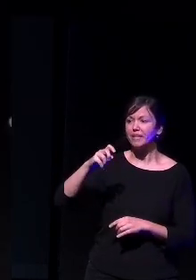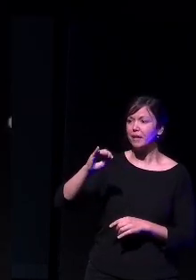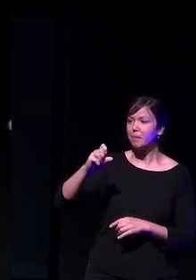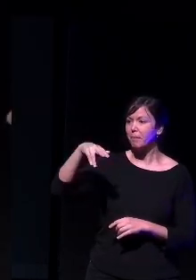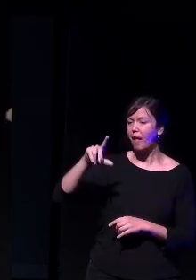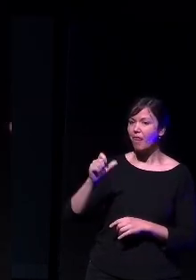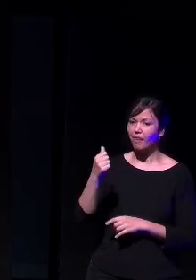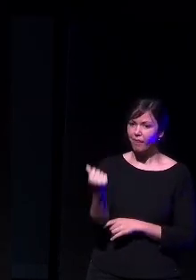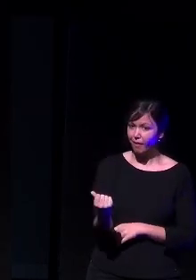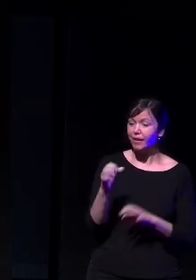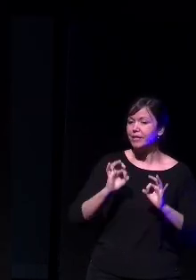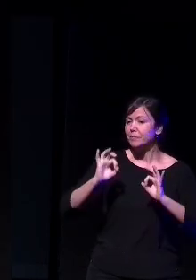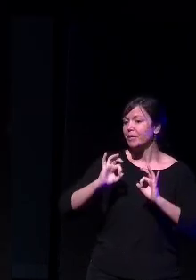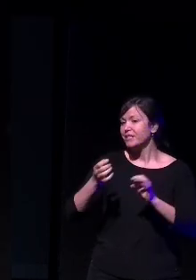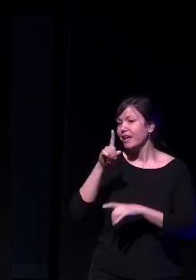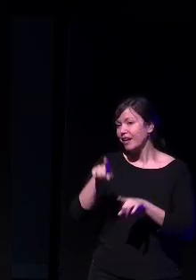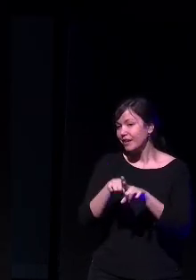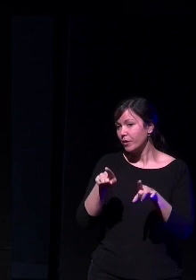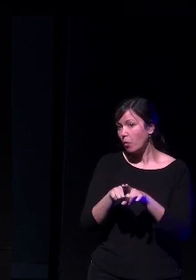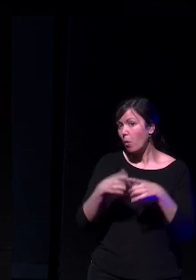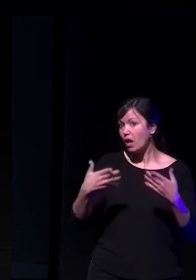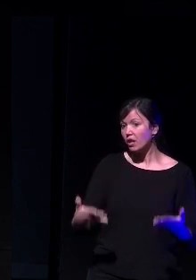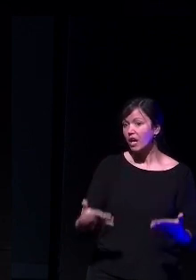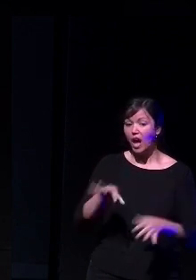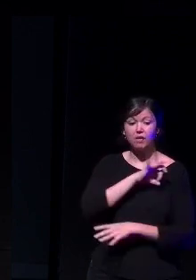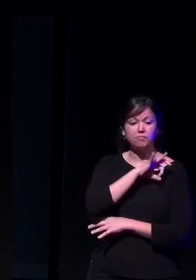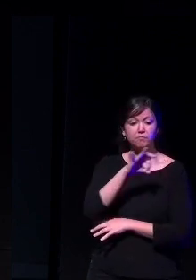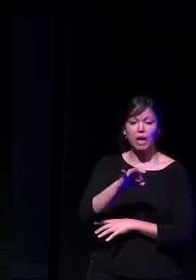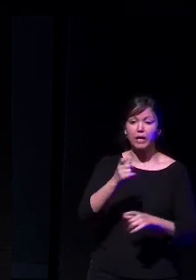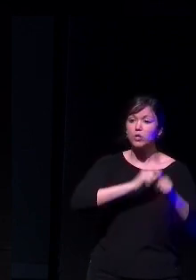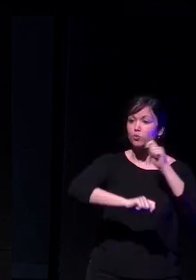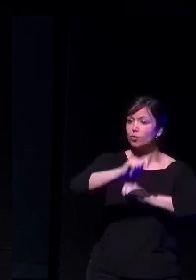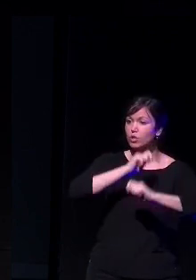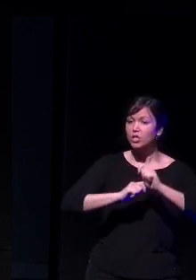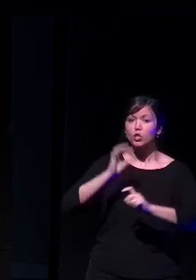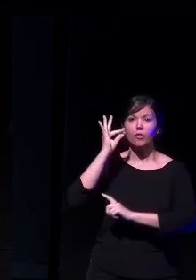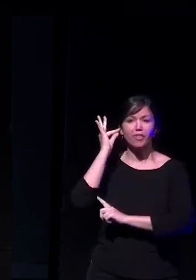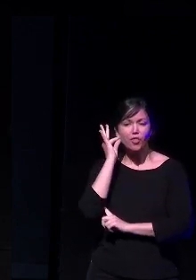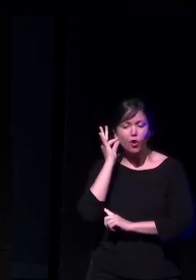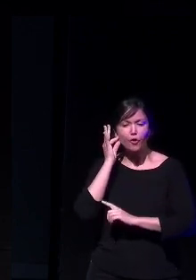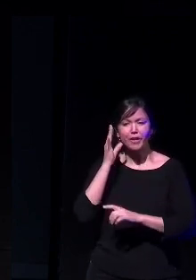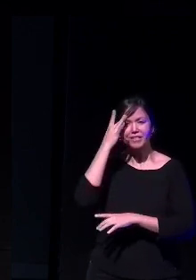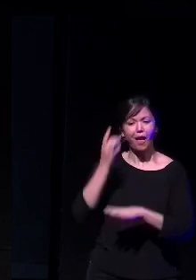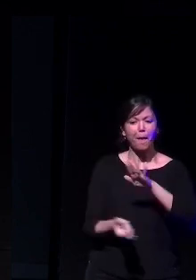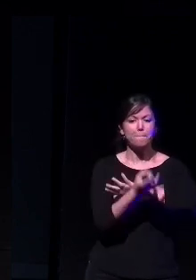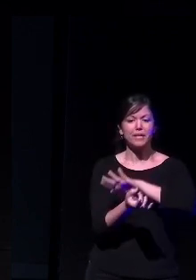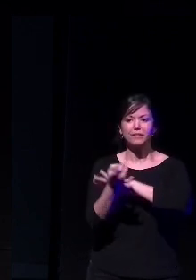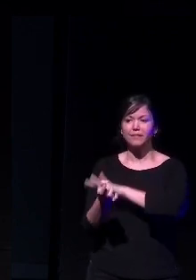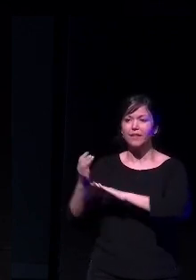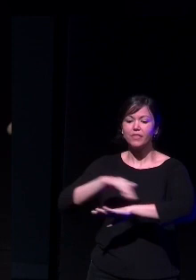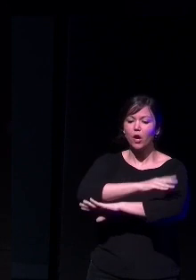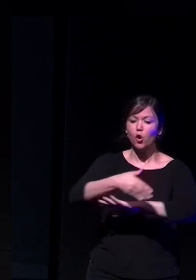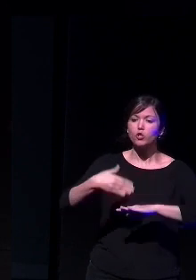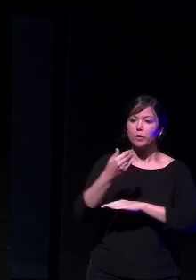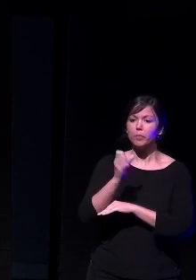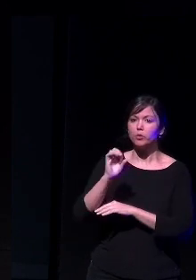esperit de l'anterior Premi Especial, s'ha considerat que en són mereixedores l'Associació de Dones Emprenedores a la Mar de Costa Brava Sub.